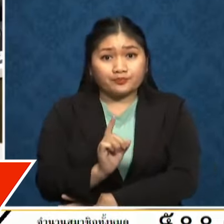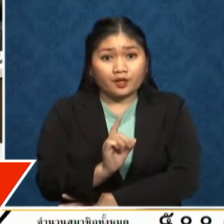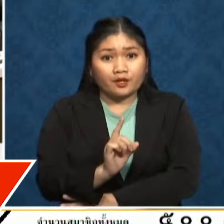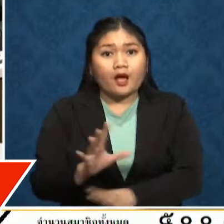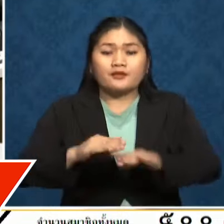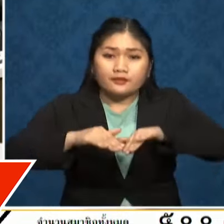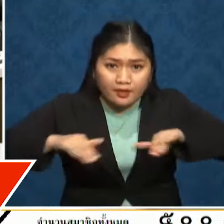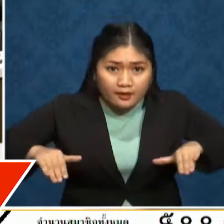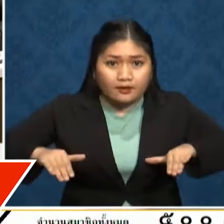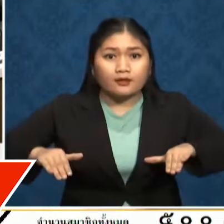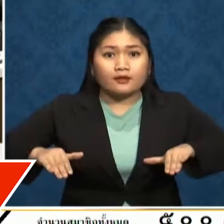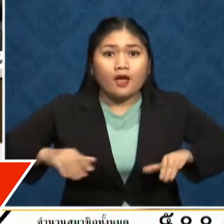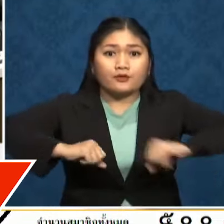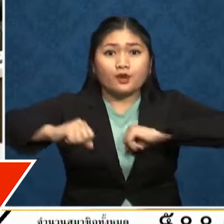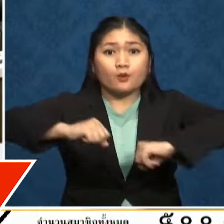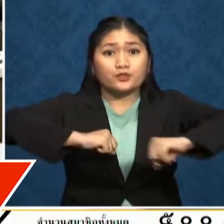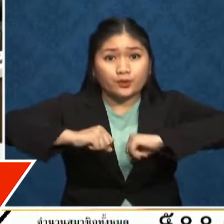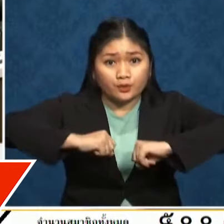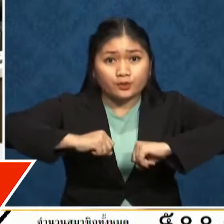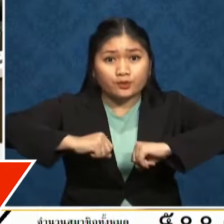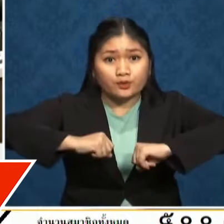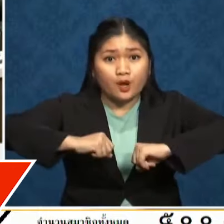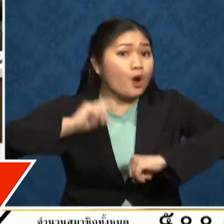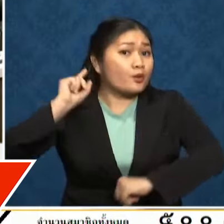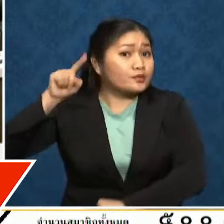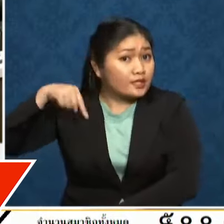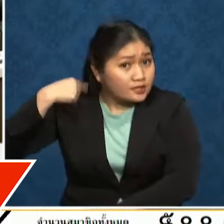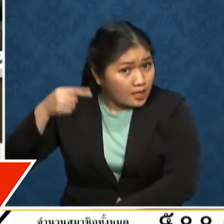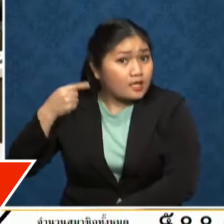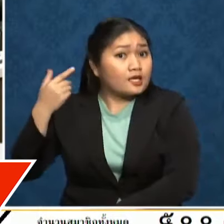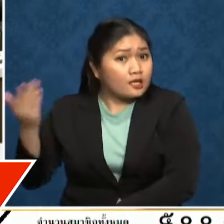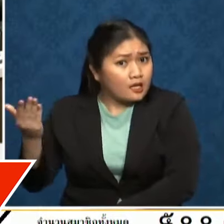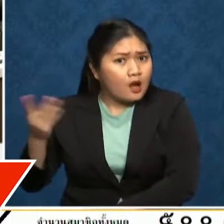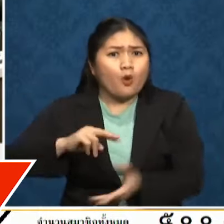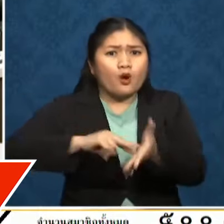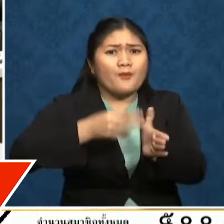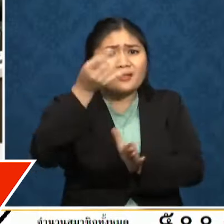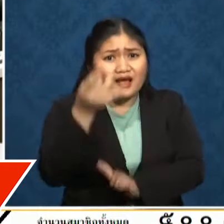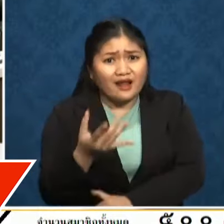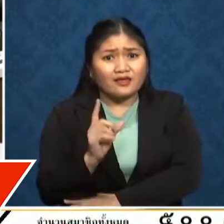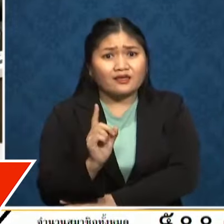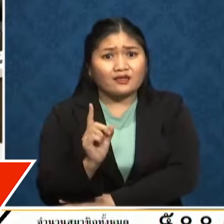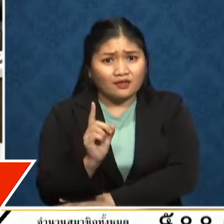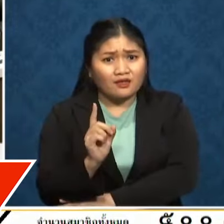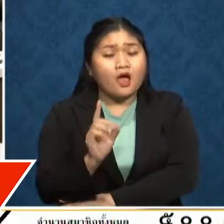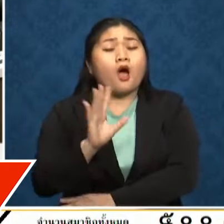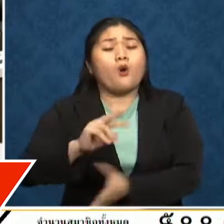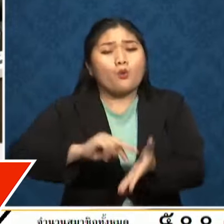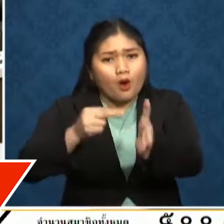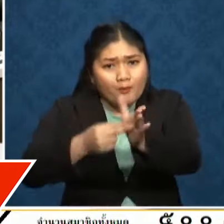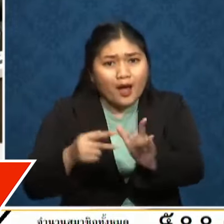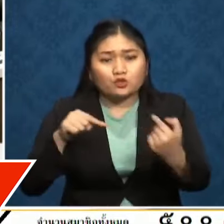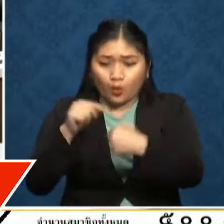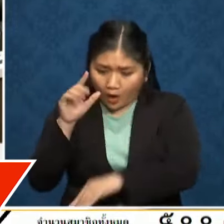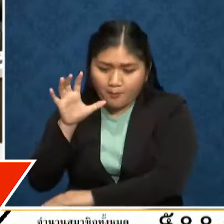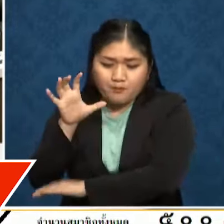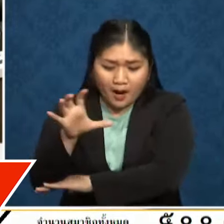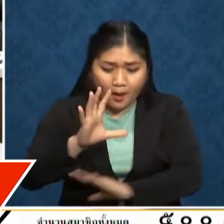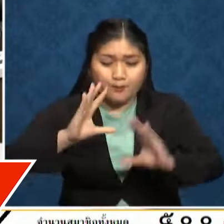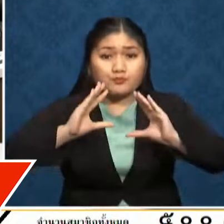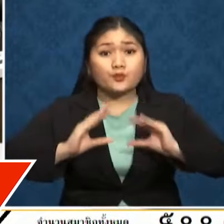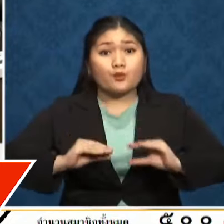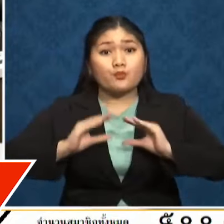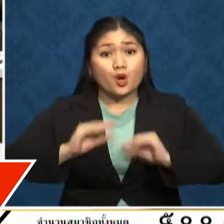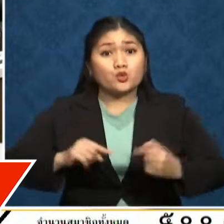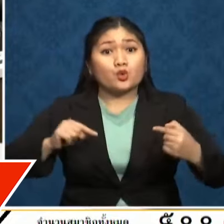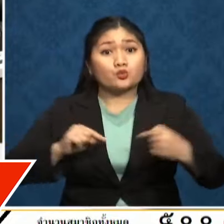กับเด็ก เย็วชน สตรีความหมายคือitaireครับความหมายคือตามข้อบังคับการประชุมการต